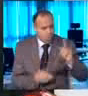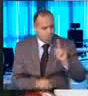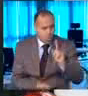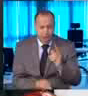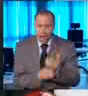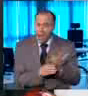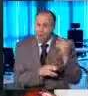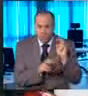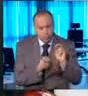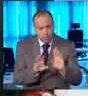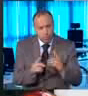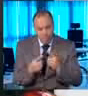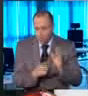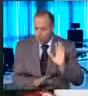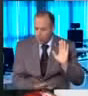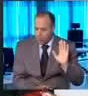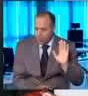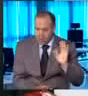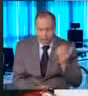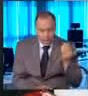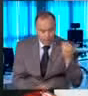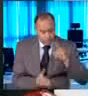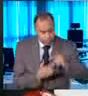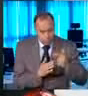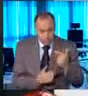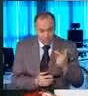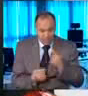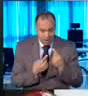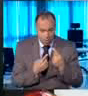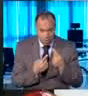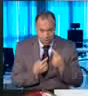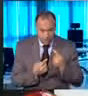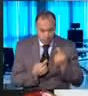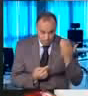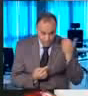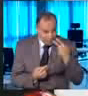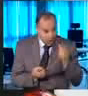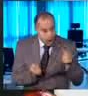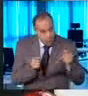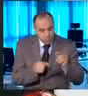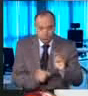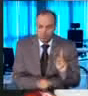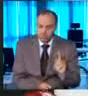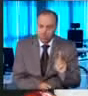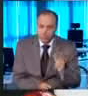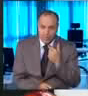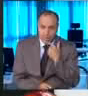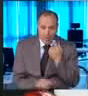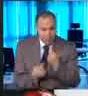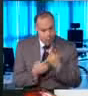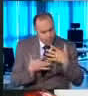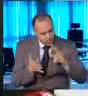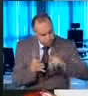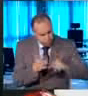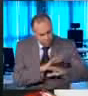وماناش طالبين مفاوضات جديدة، ولكن زادا ما نجموش نتفاوضوا في كل ما تفاوضنا عليه. مفاوضات وقعت